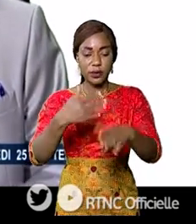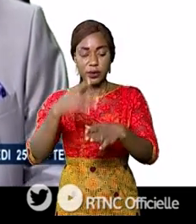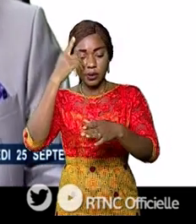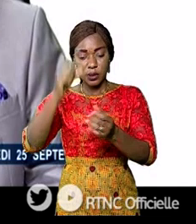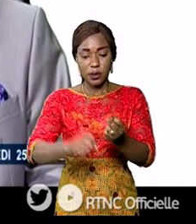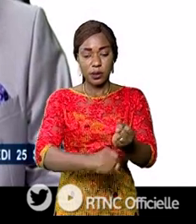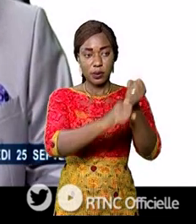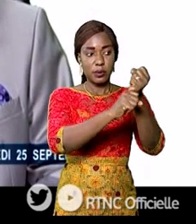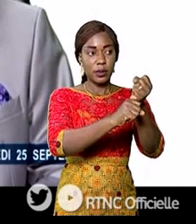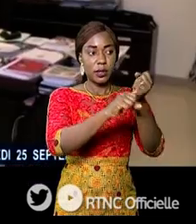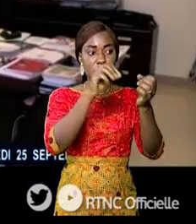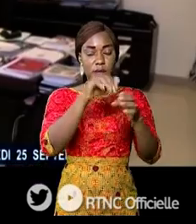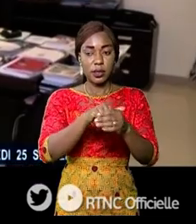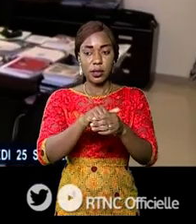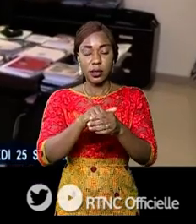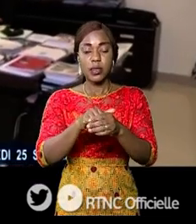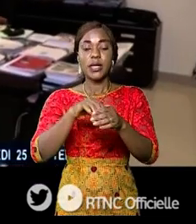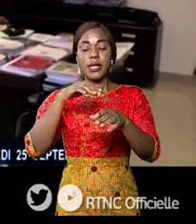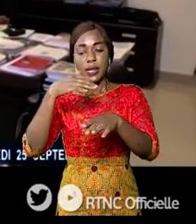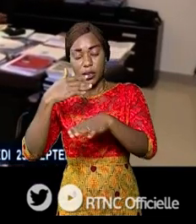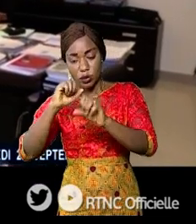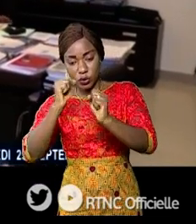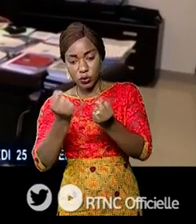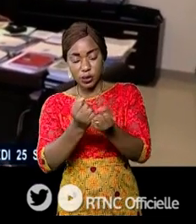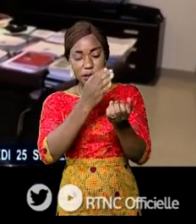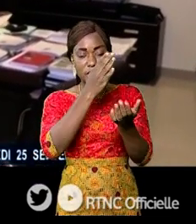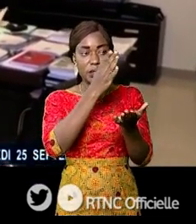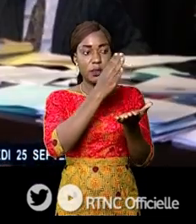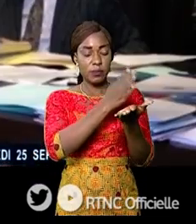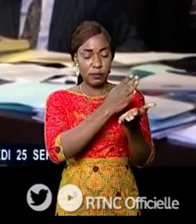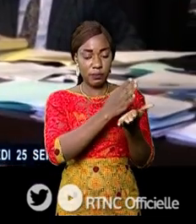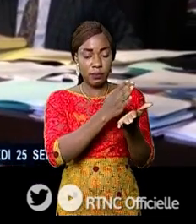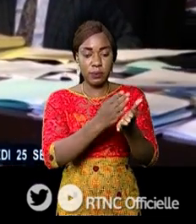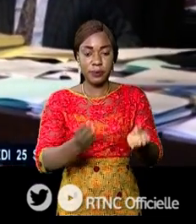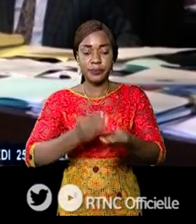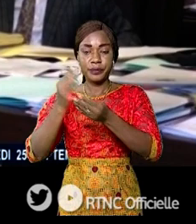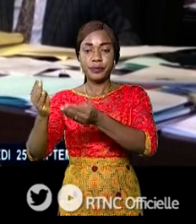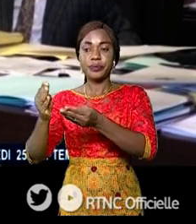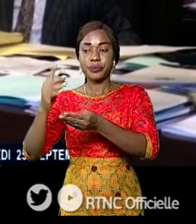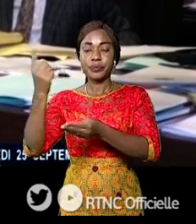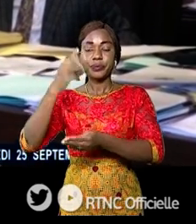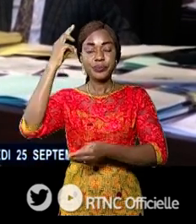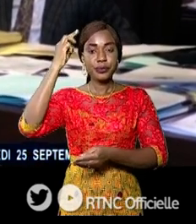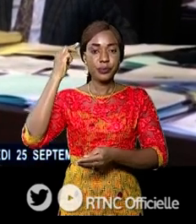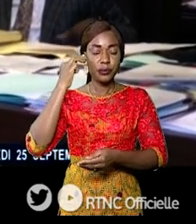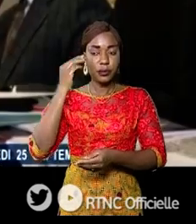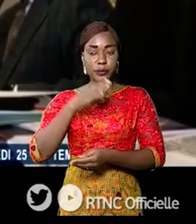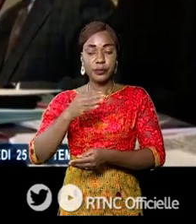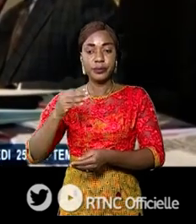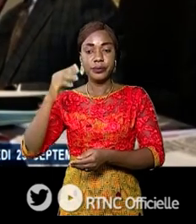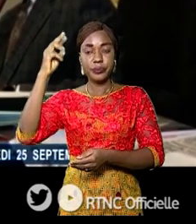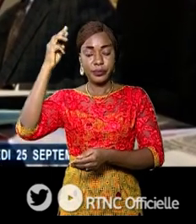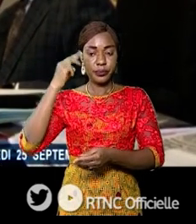d'appui au secteur privé. Le Conseil des ministres a chargé le Premier ministre de réunir les ministres des